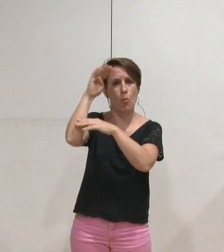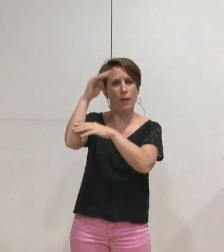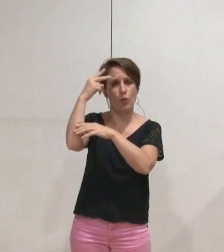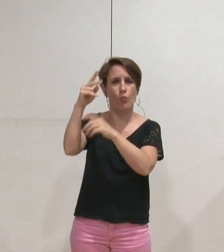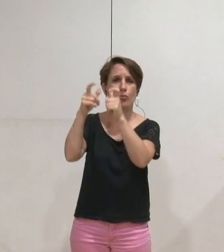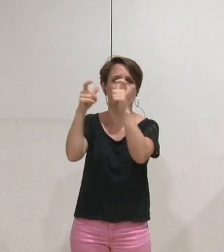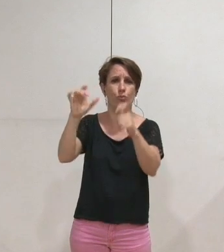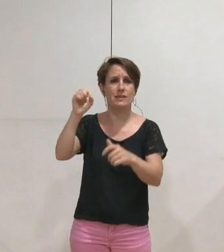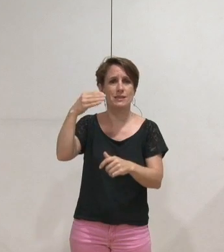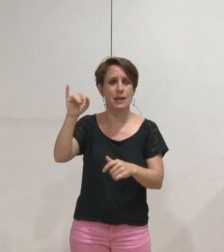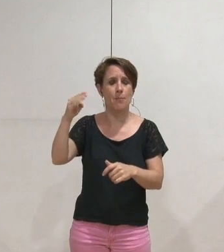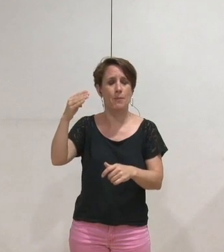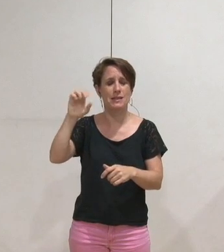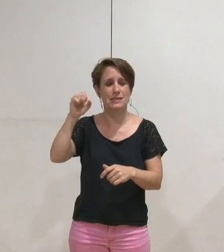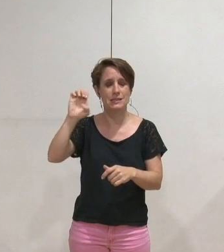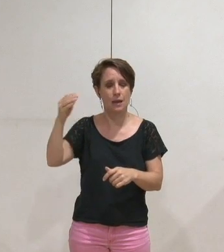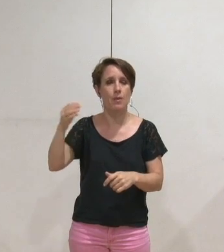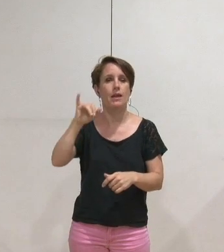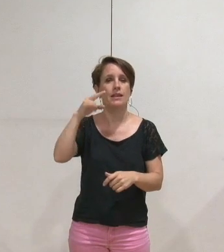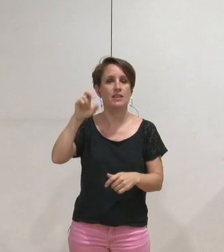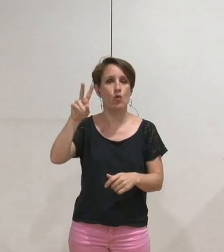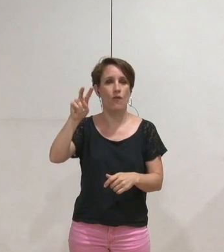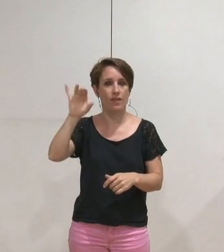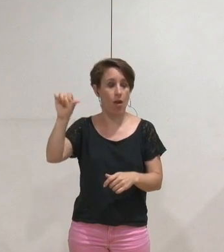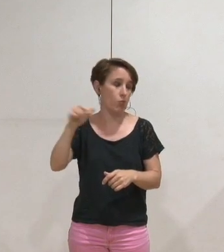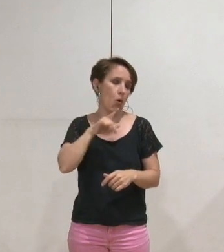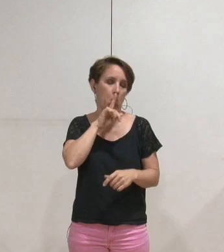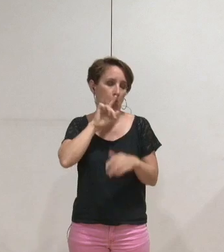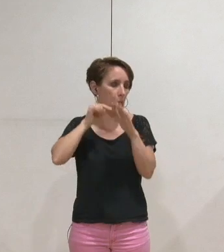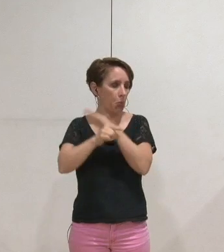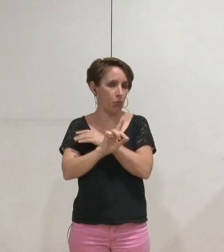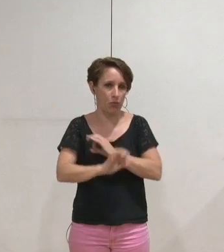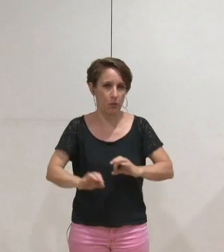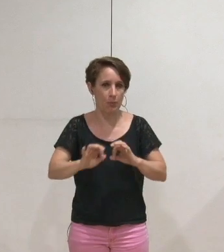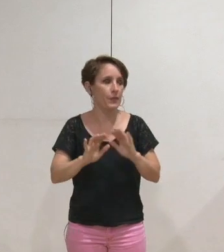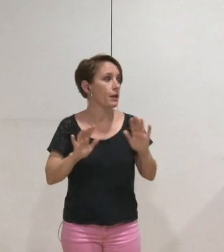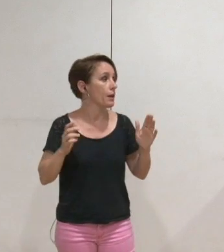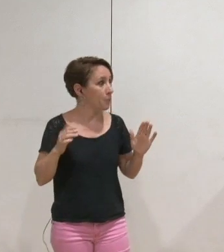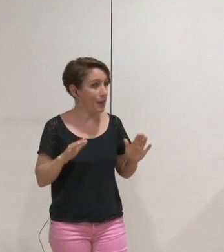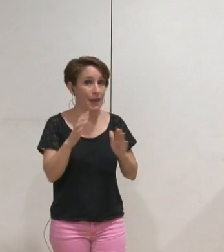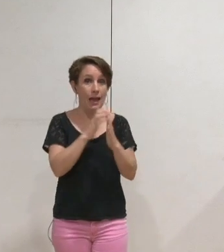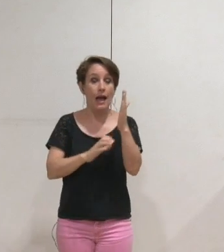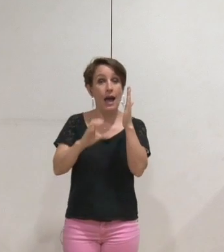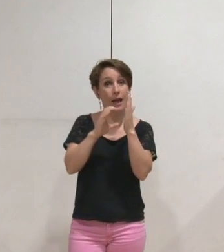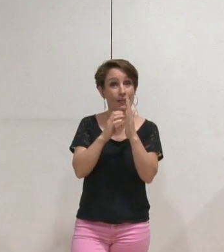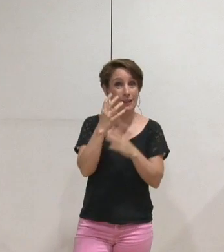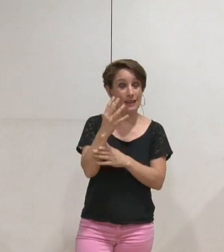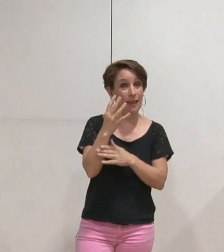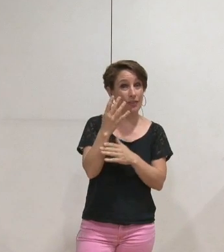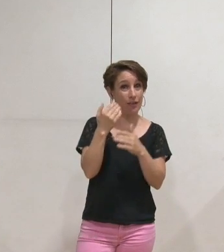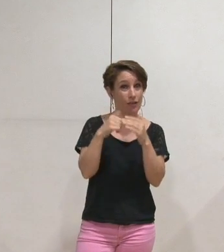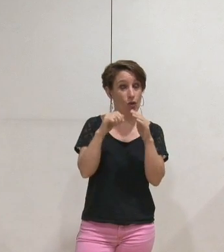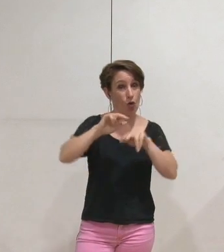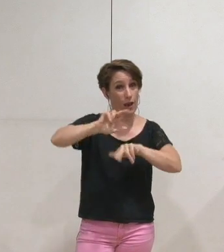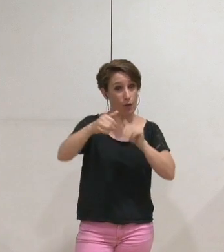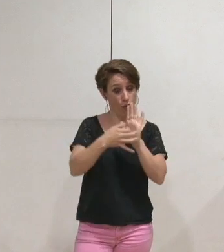précesseur donc je vais pas entrer dans le débat là-dessus par contre j'attire l'attention de chacun d'entre nous sur l'article 4 de la convention qui stipule